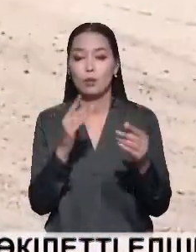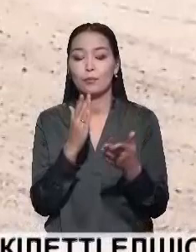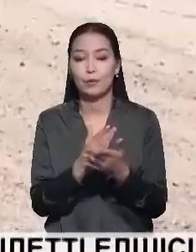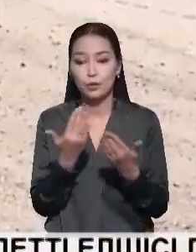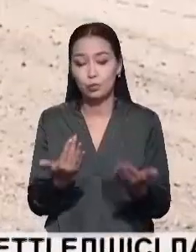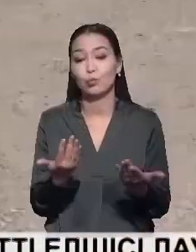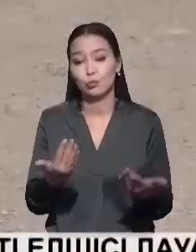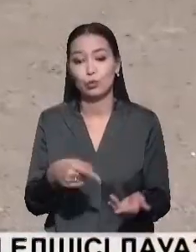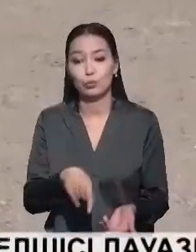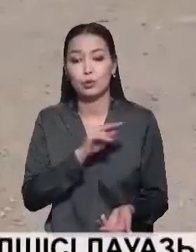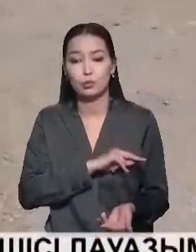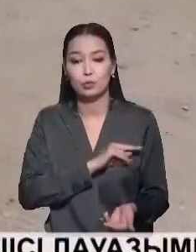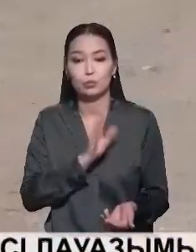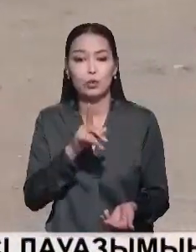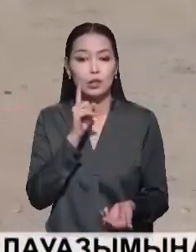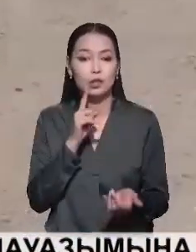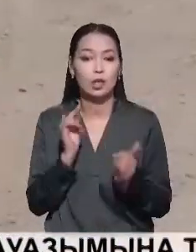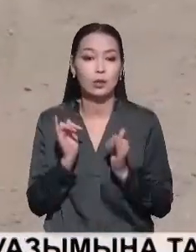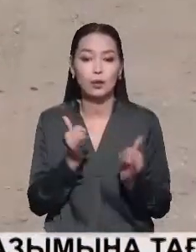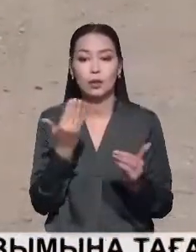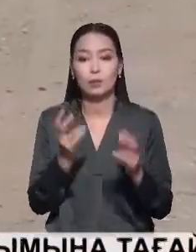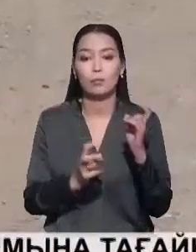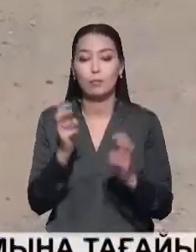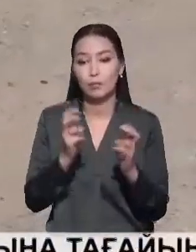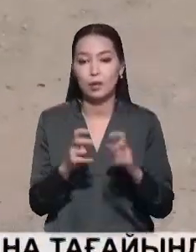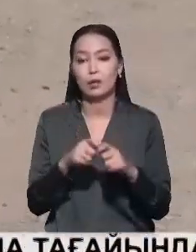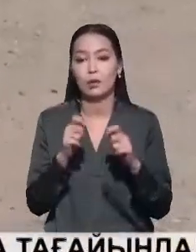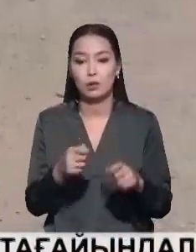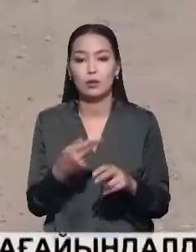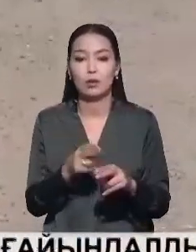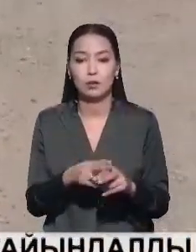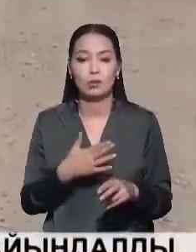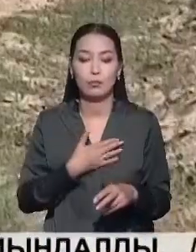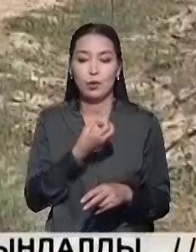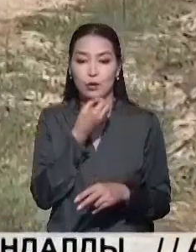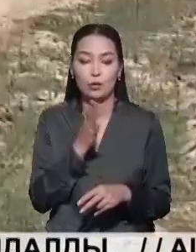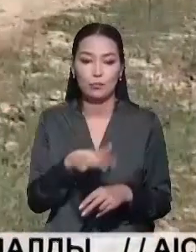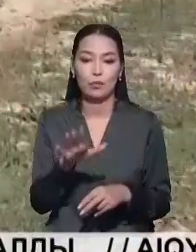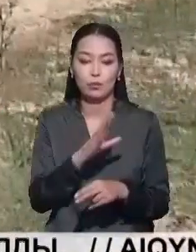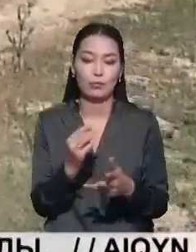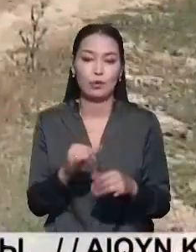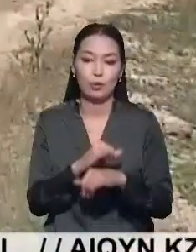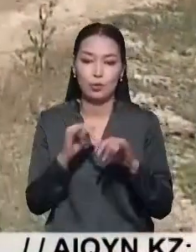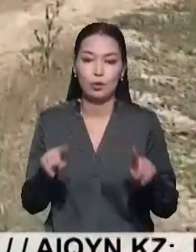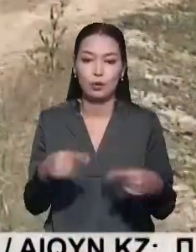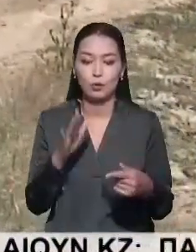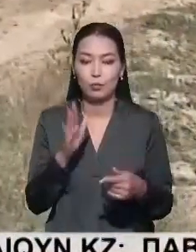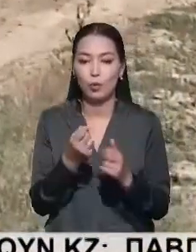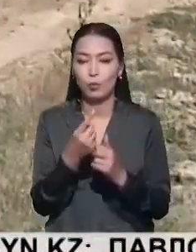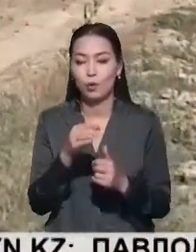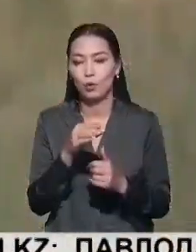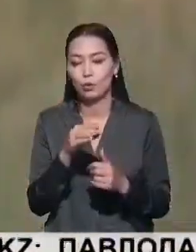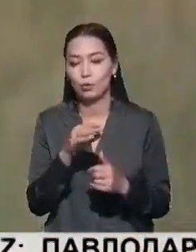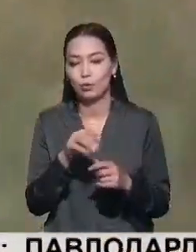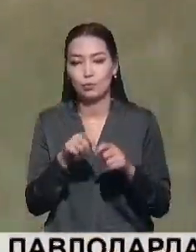болады жастарға. Енді заводтар салынса бізге жақсы ғой, зарплатамыз көбейеді. Завод басшылығы өндіріс орны ашылған соң